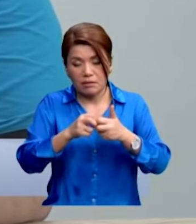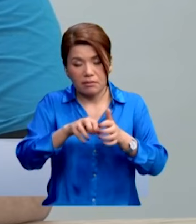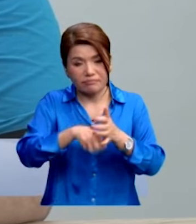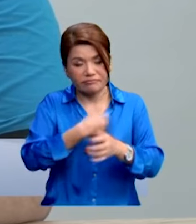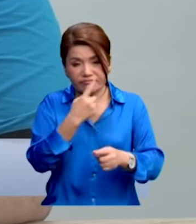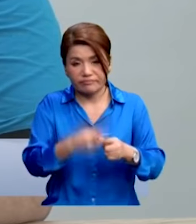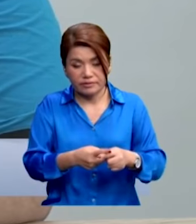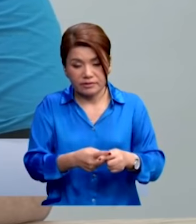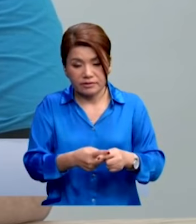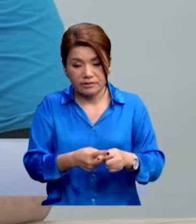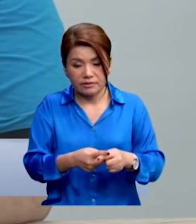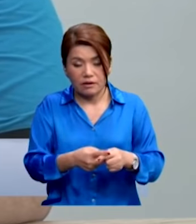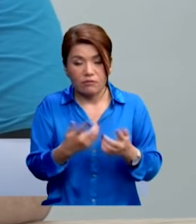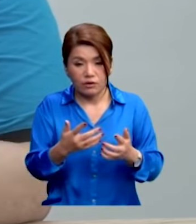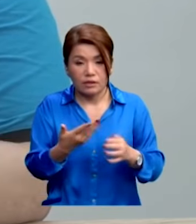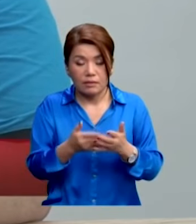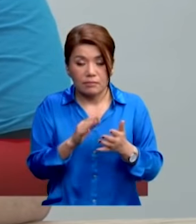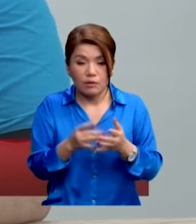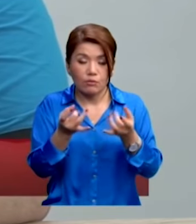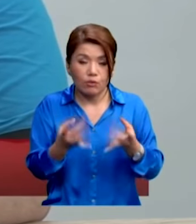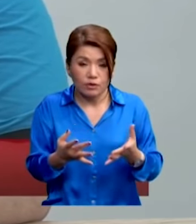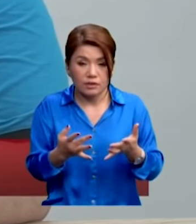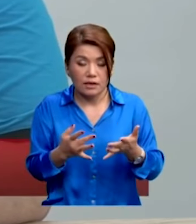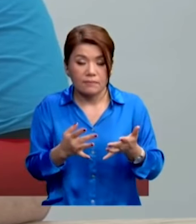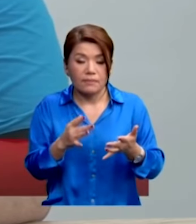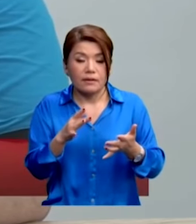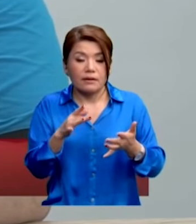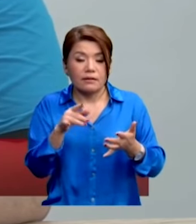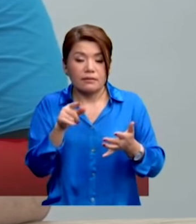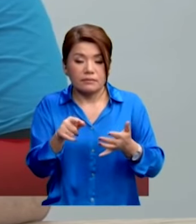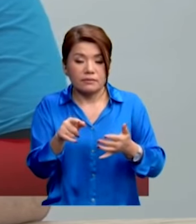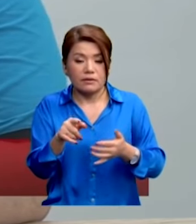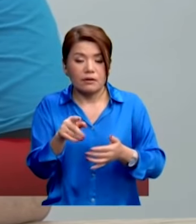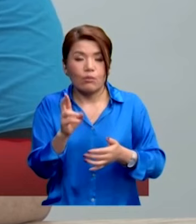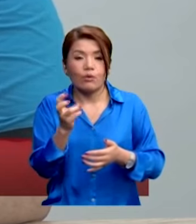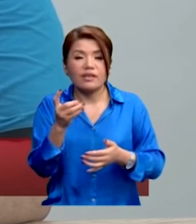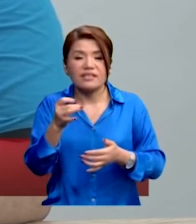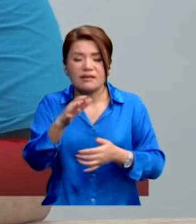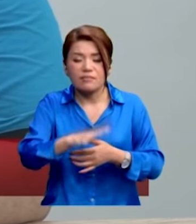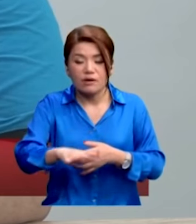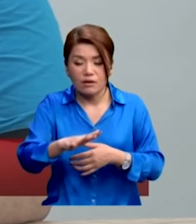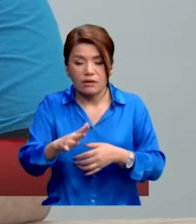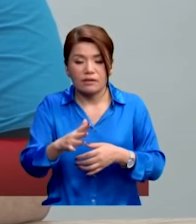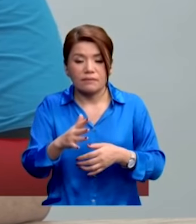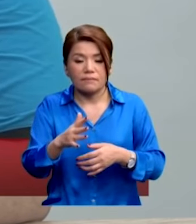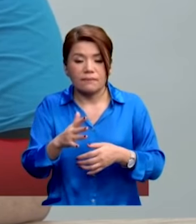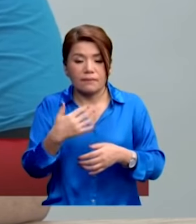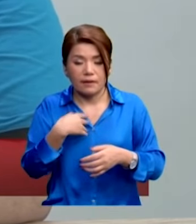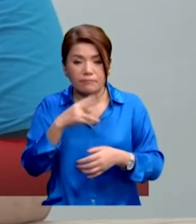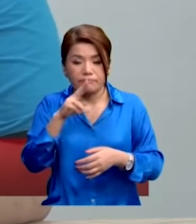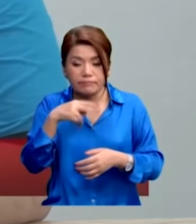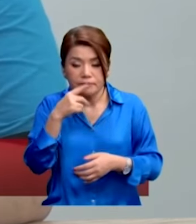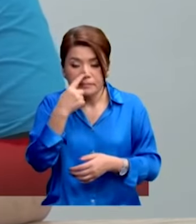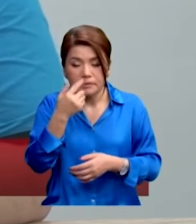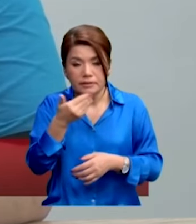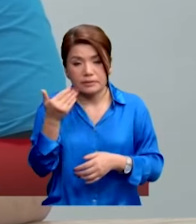ведя электронную очередь вы выйдете просто выйдете за Кара за это за бугристое в Троицк вот я был буквально